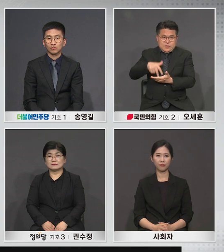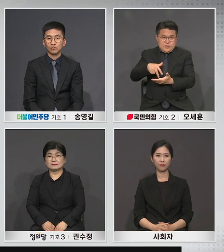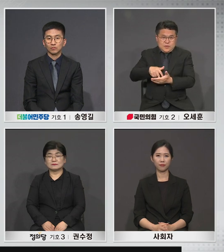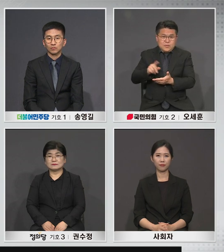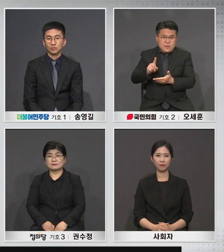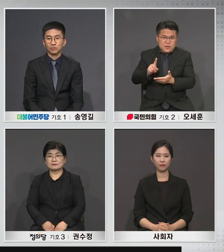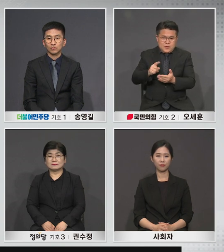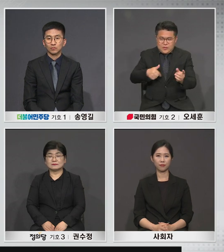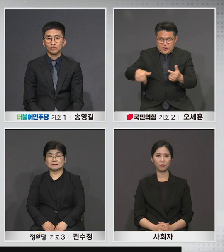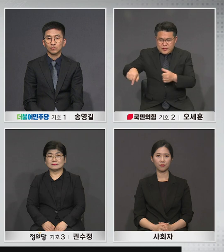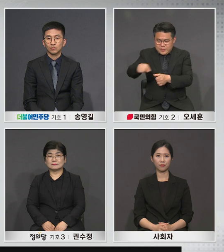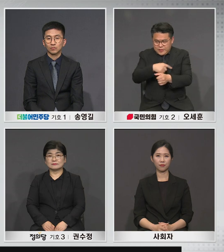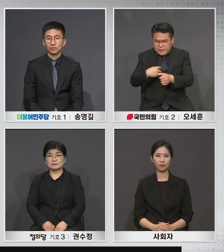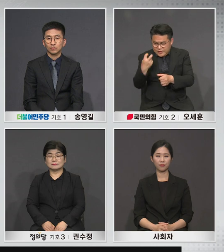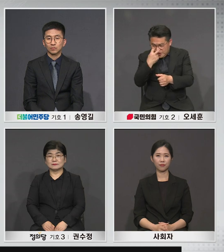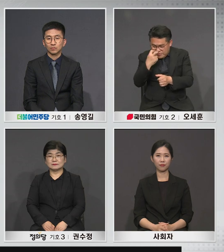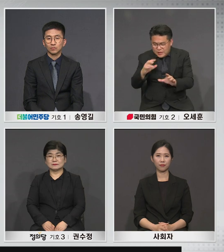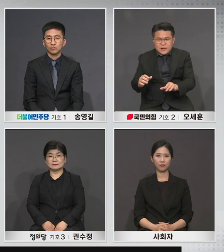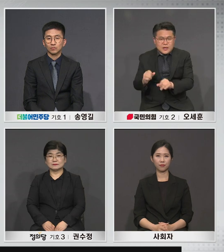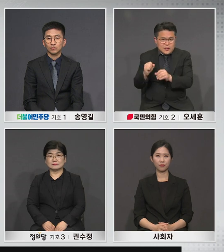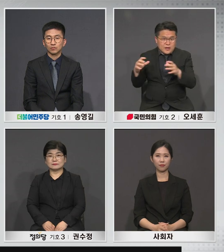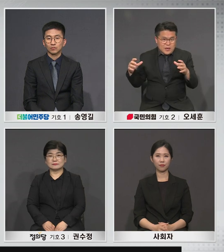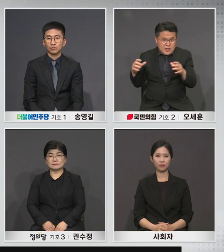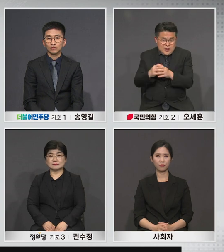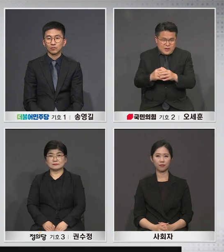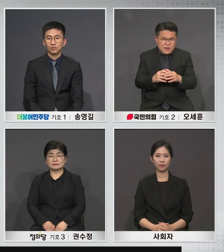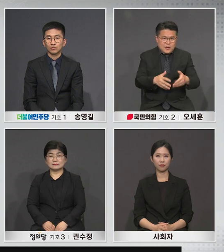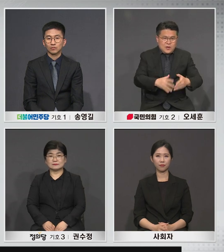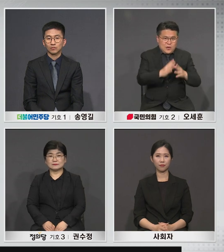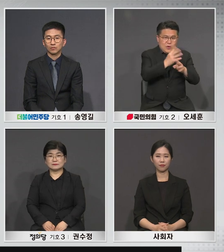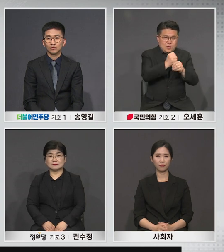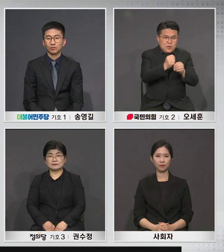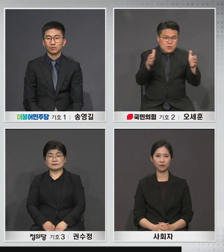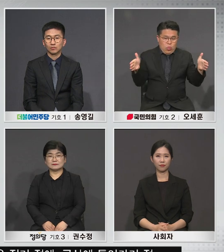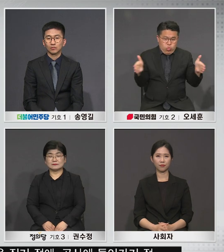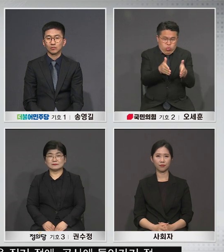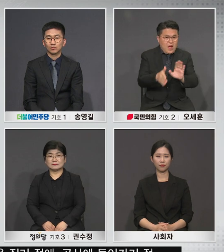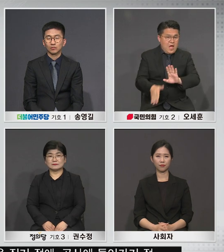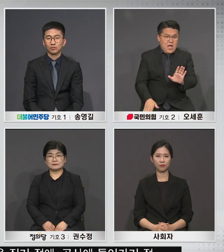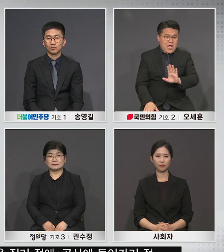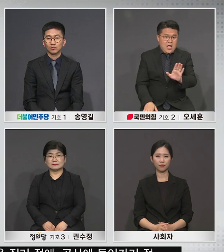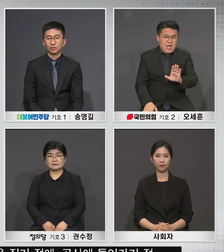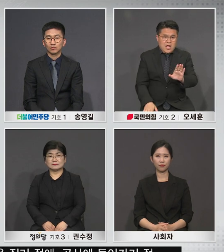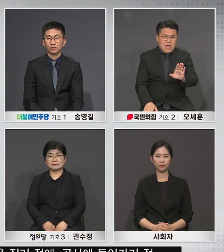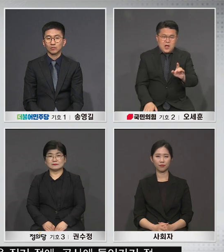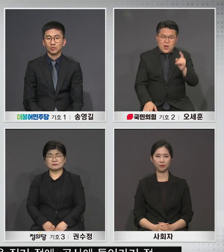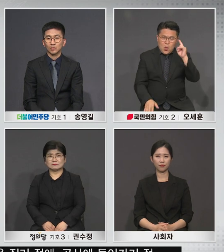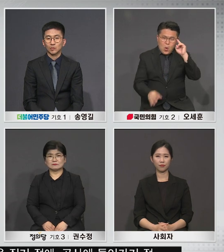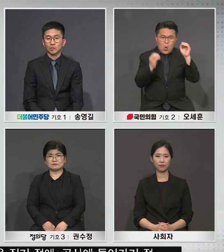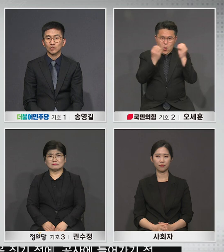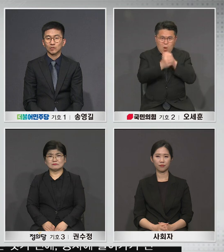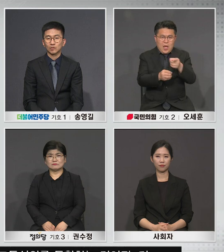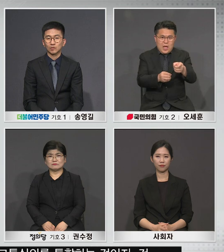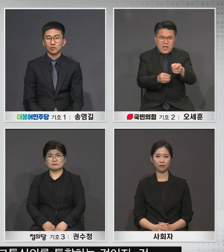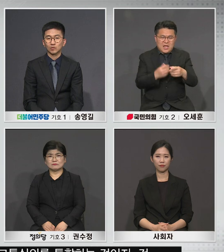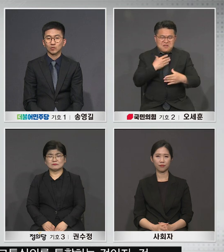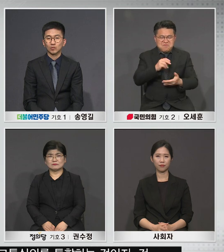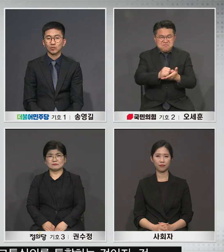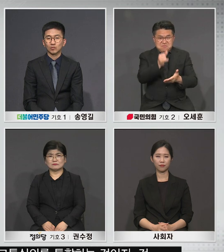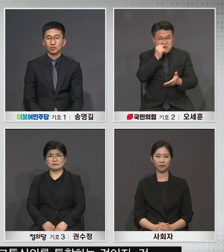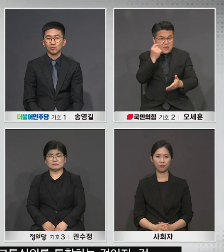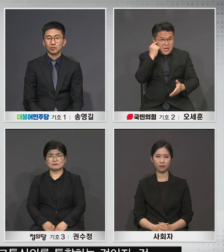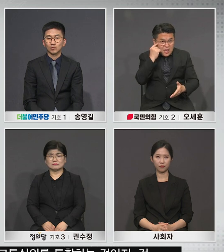교통심의를 통합하는 것이지 건설기간을 줄이는 게 아니거든요. 그거를 크게 잘못 알고 계시니까 안전의 문제가 있다,